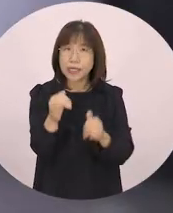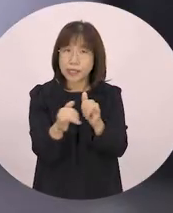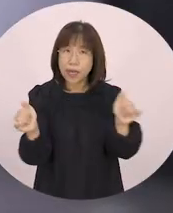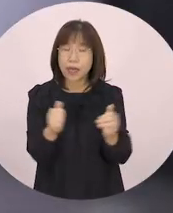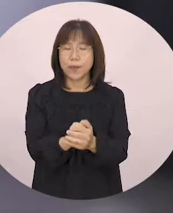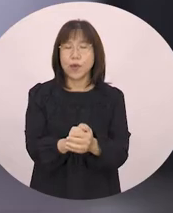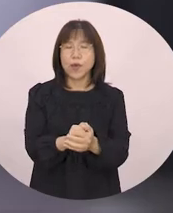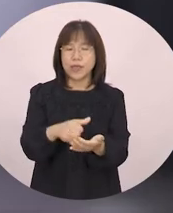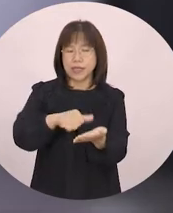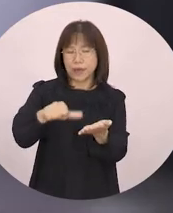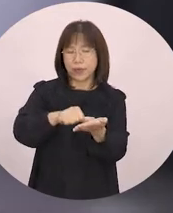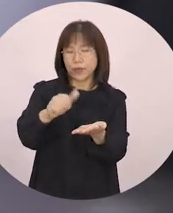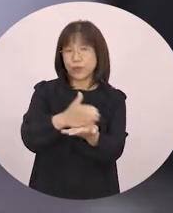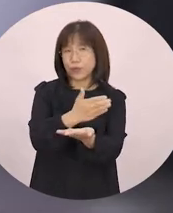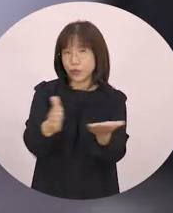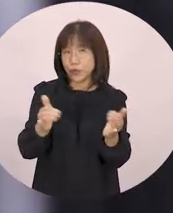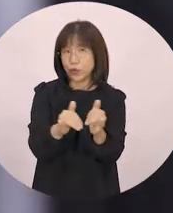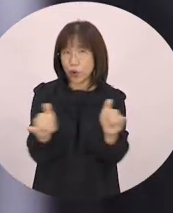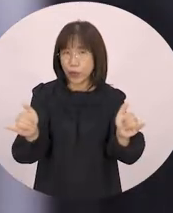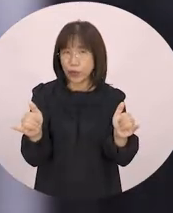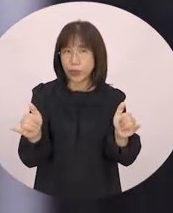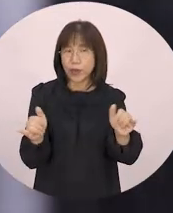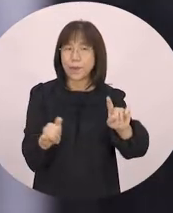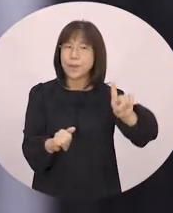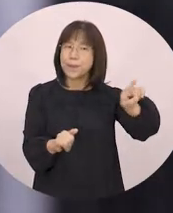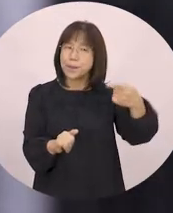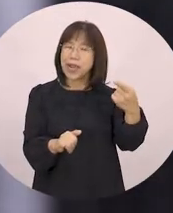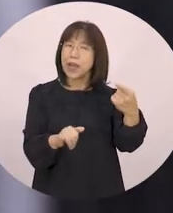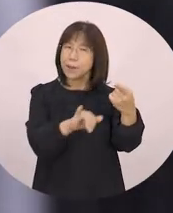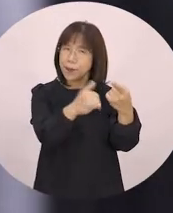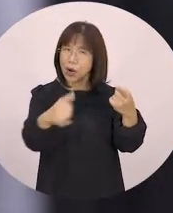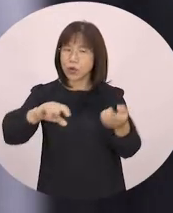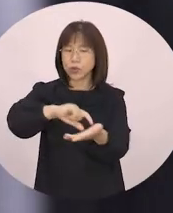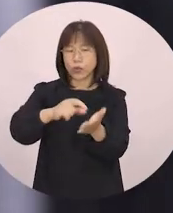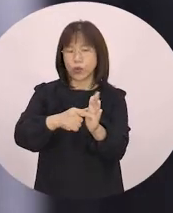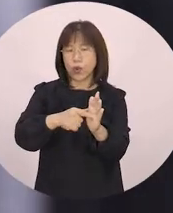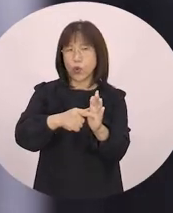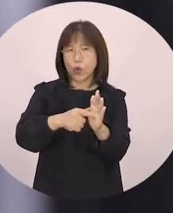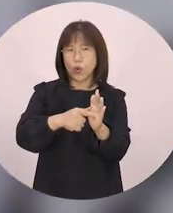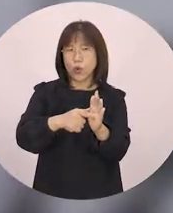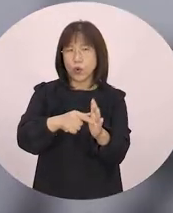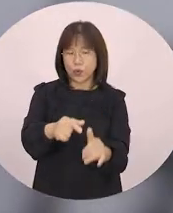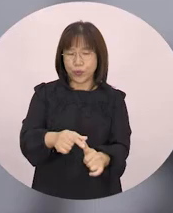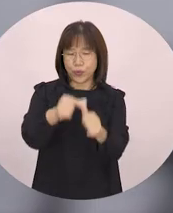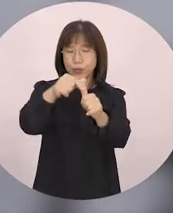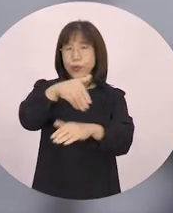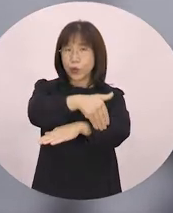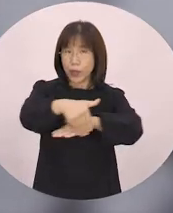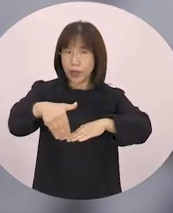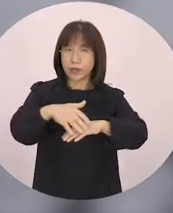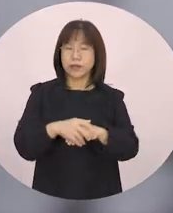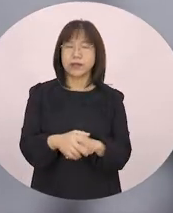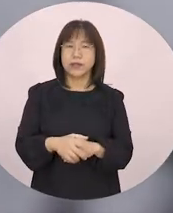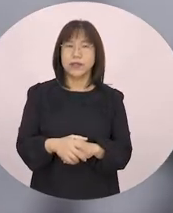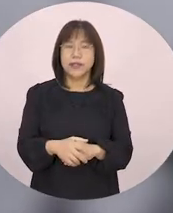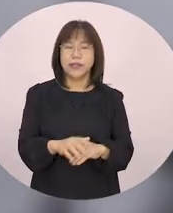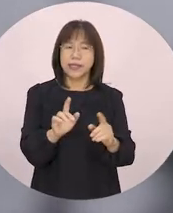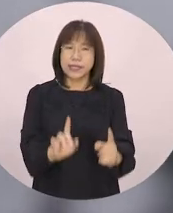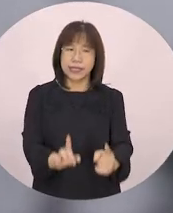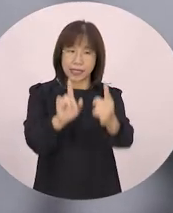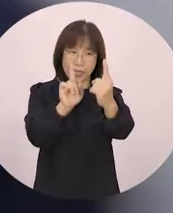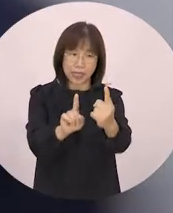명을 채용할 계획입니다. 면접은 행사장에 마련된 화상면접용 부스에서 기업과 구직자